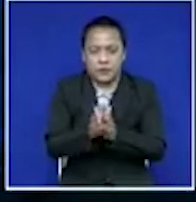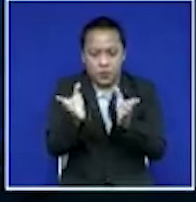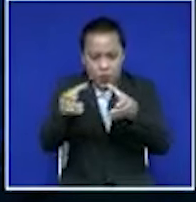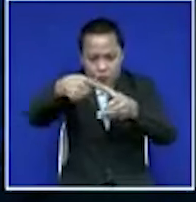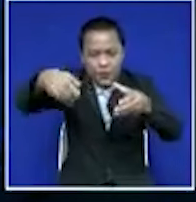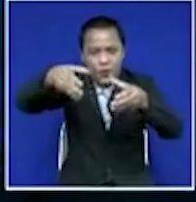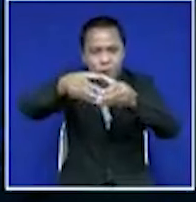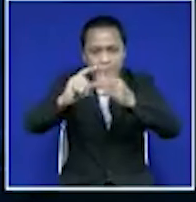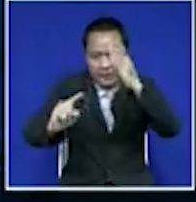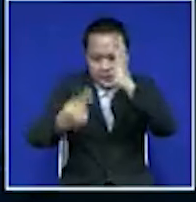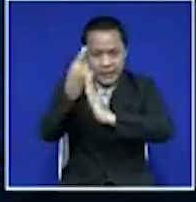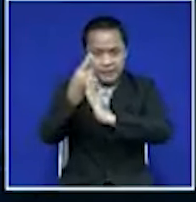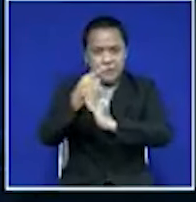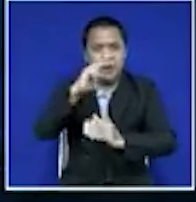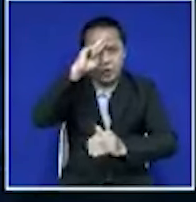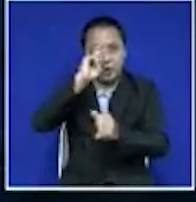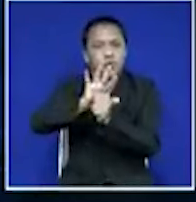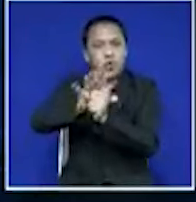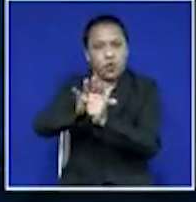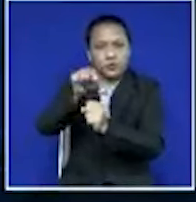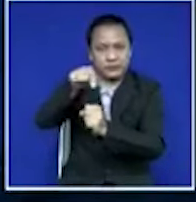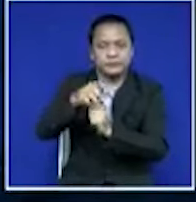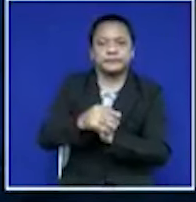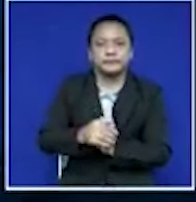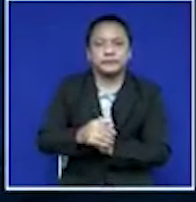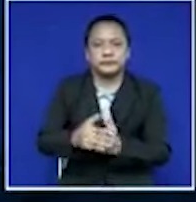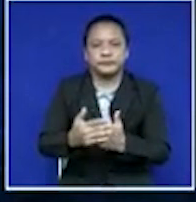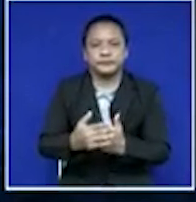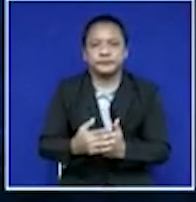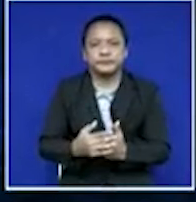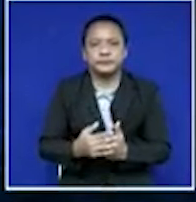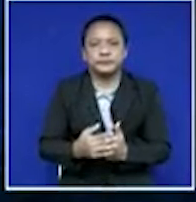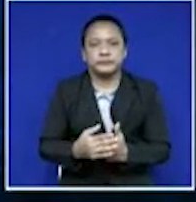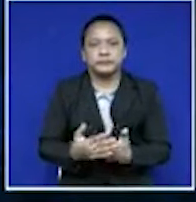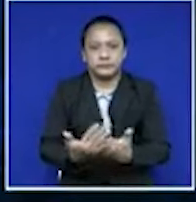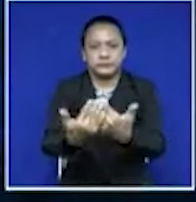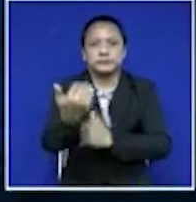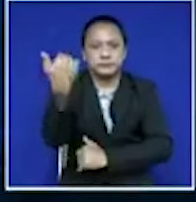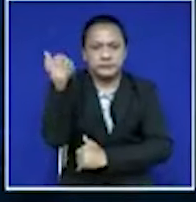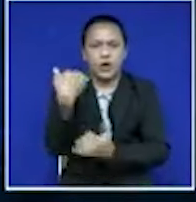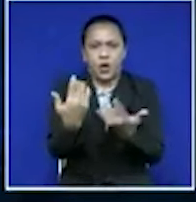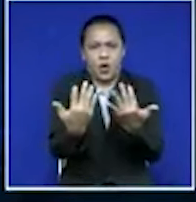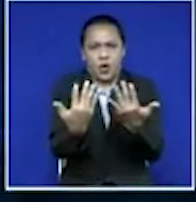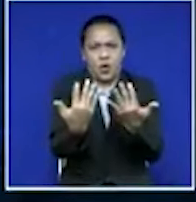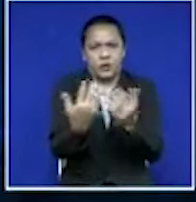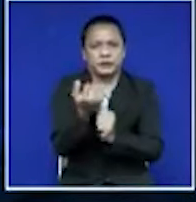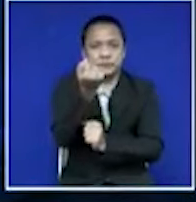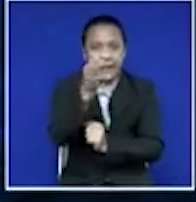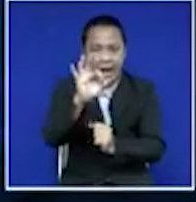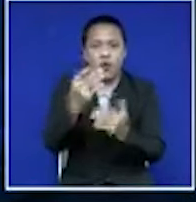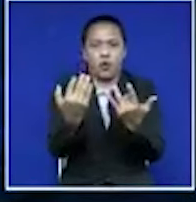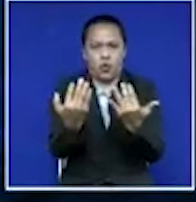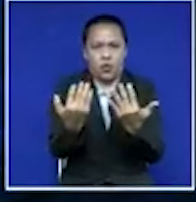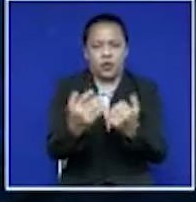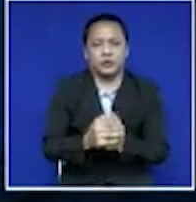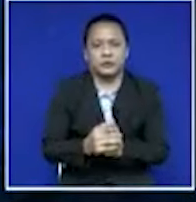ที่ต้นทางต้นต่อนะครับขณะเดียวกันก็ยังมีที่รออยู่ณวันที่19นะ